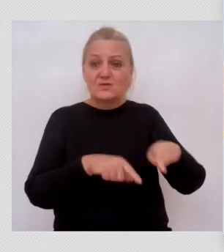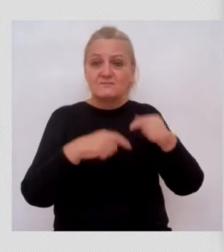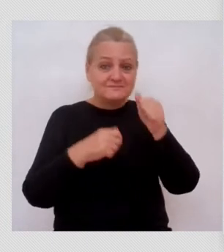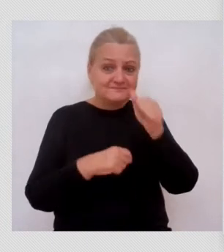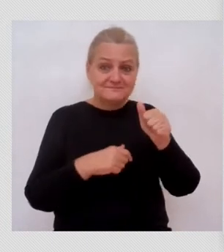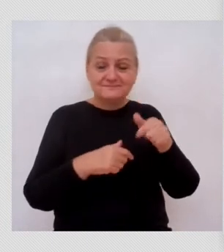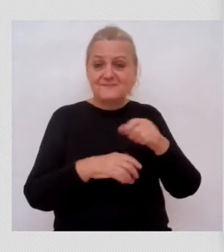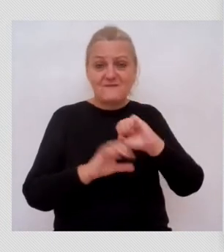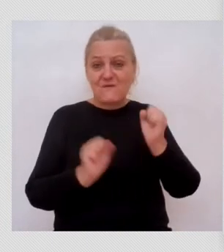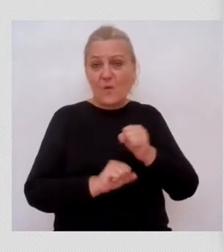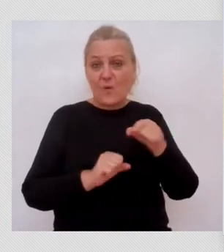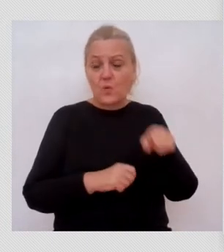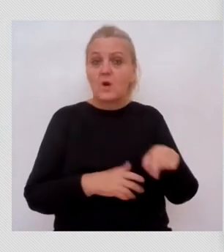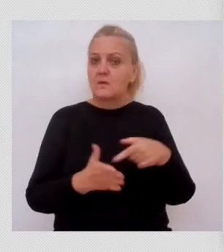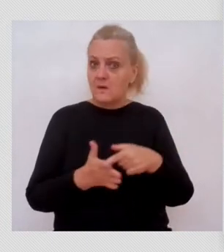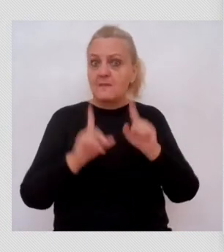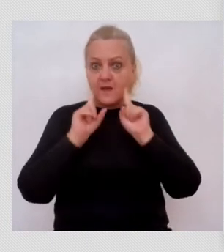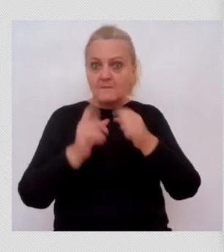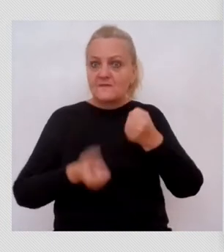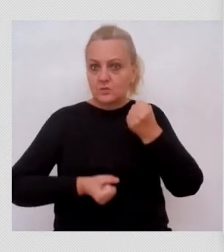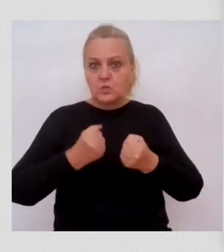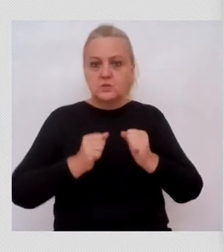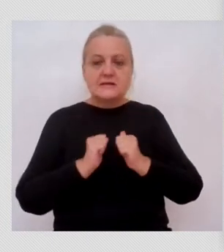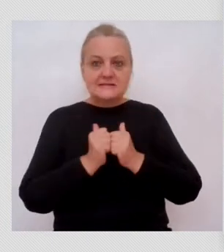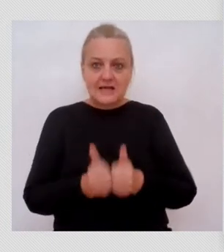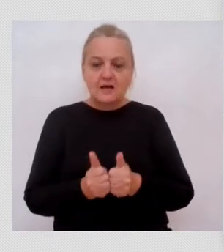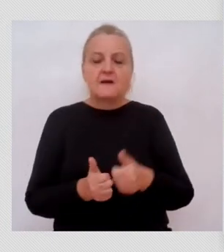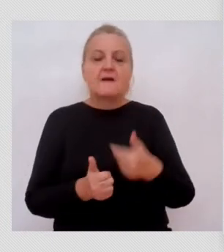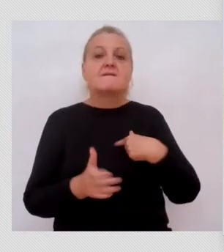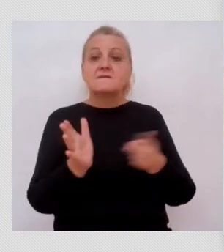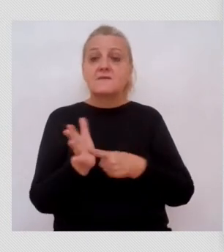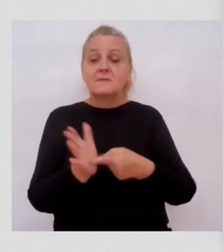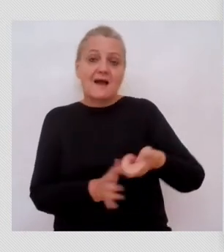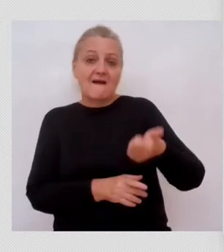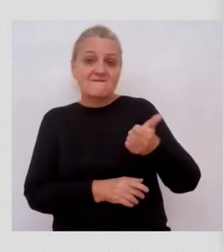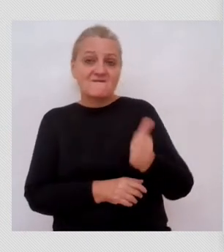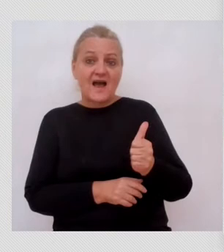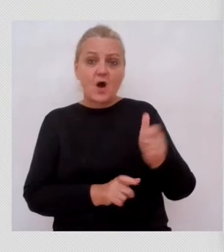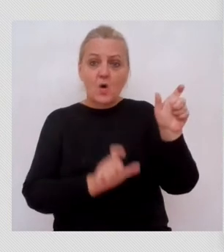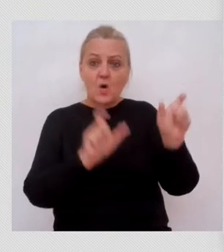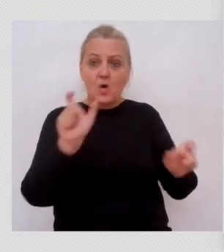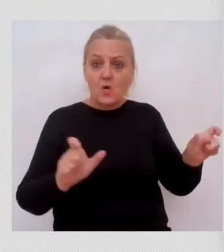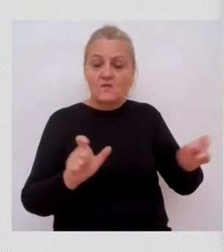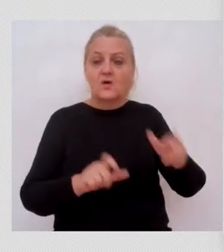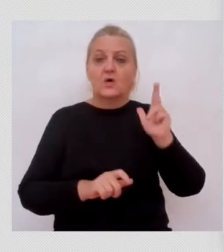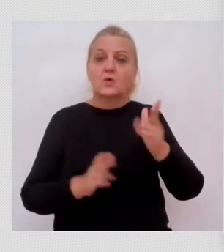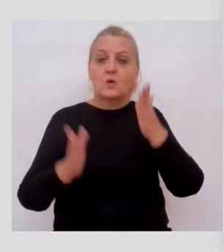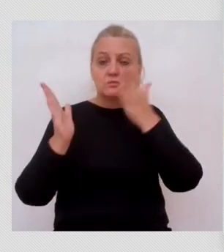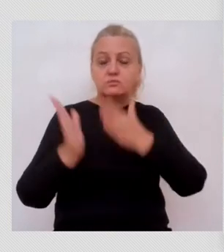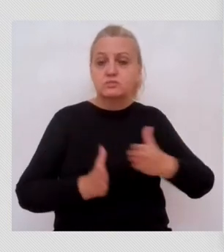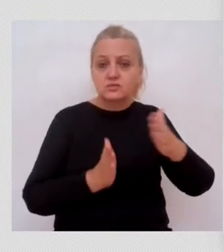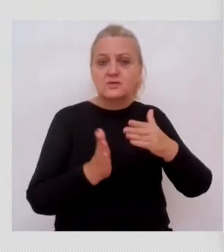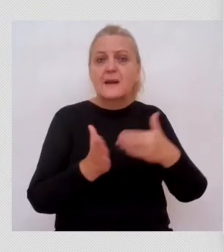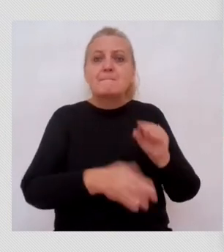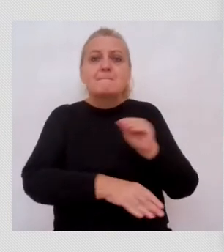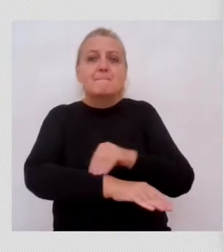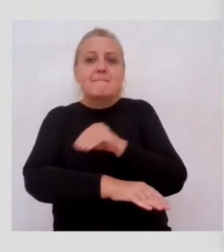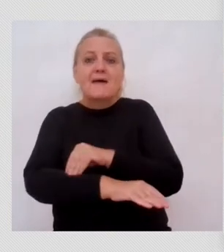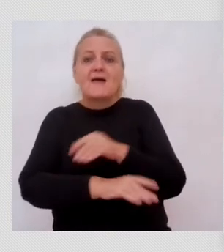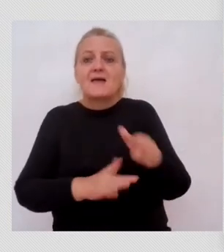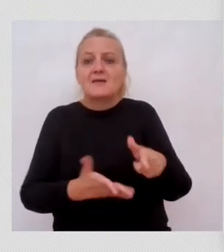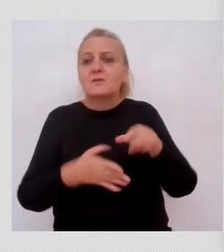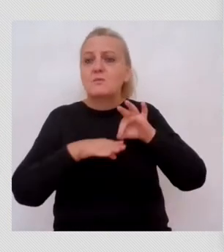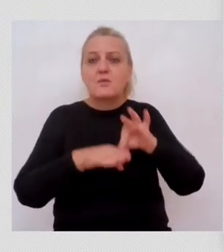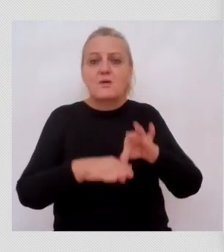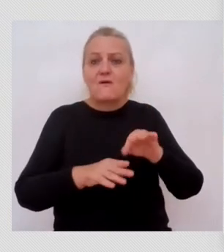Jest to ogromne przedsięwzięcie, które wymaga przede wszystkim specjalistów do tego, którzy by przygotowali nam metodę, jaki należy